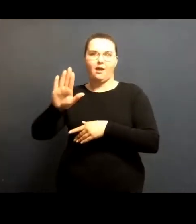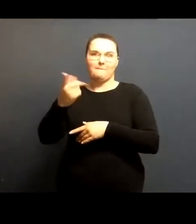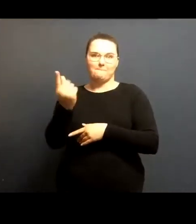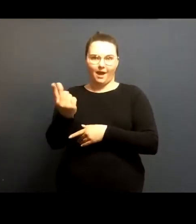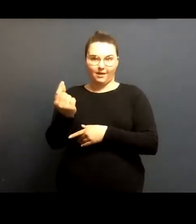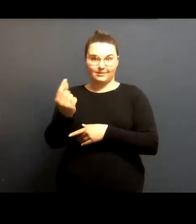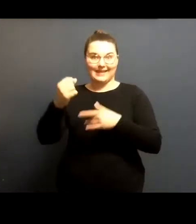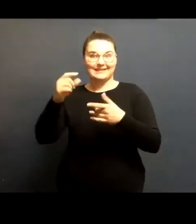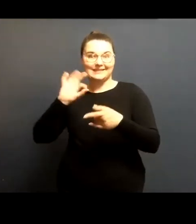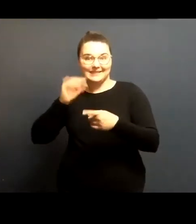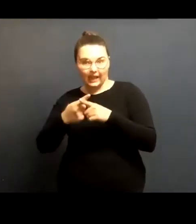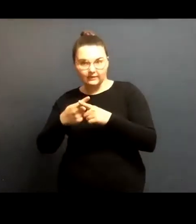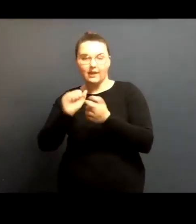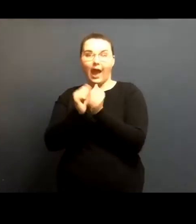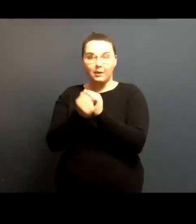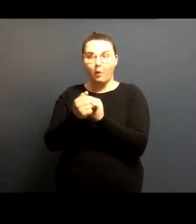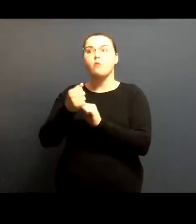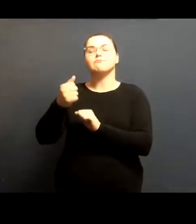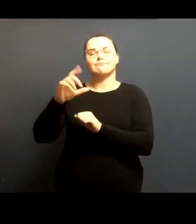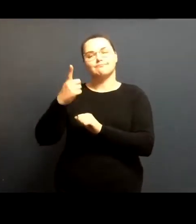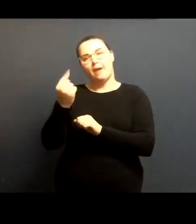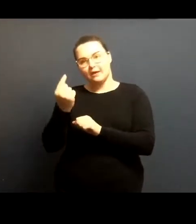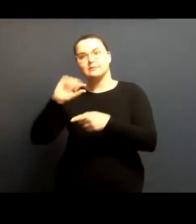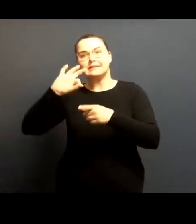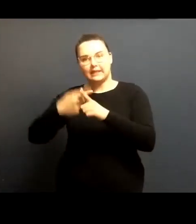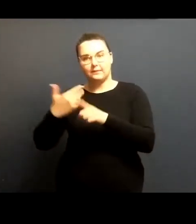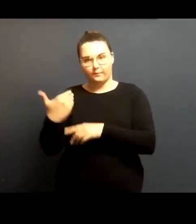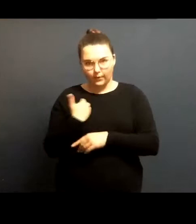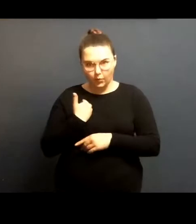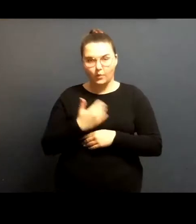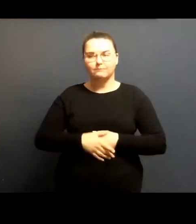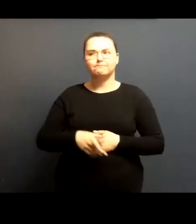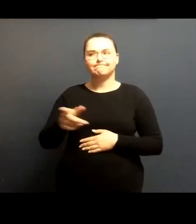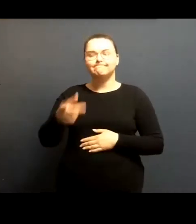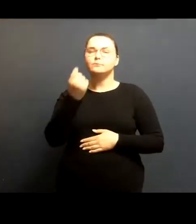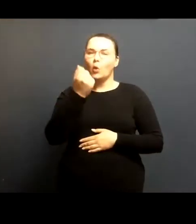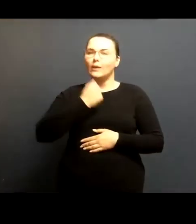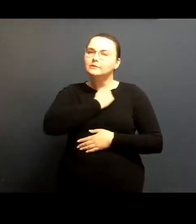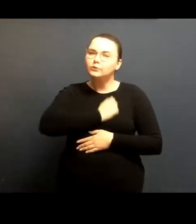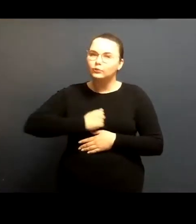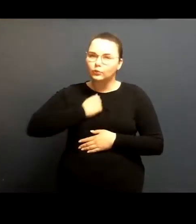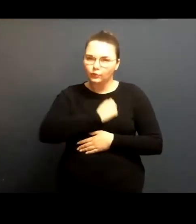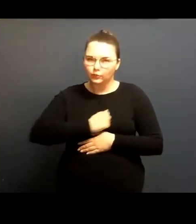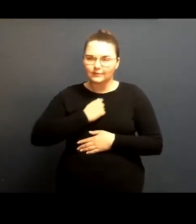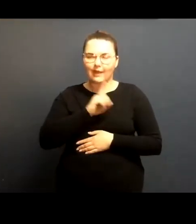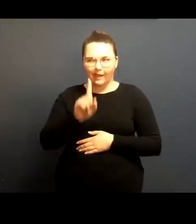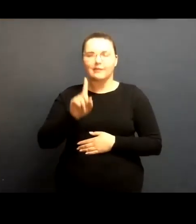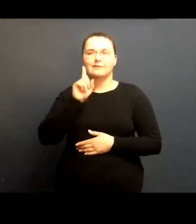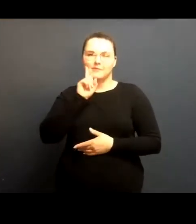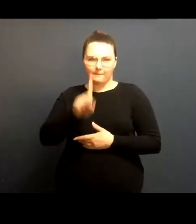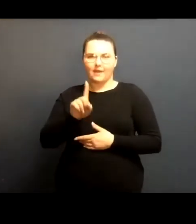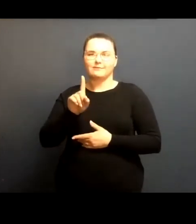ale coś, co jest dość takie smutne, ale także charakterystyczne dla tych